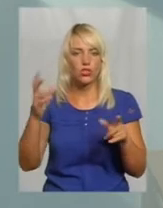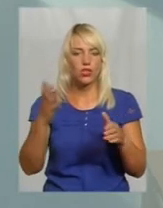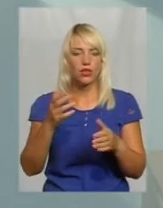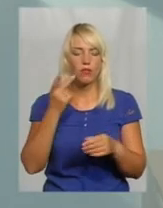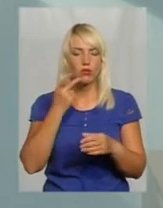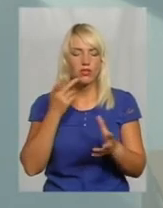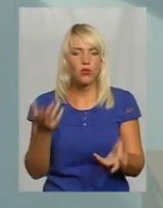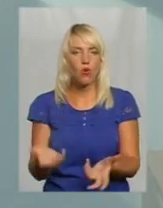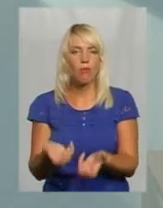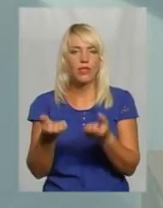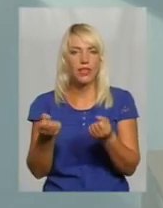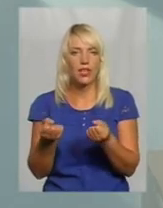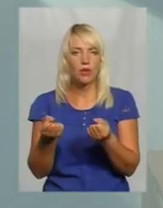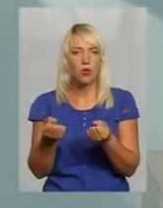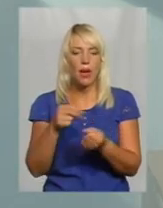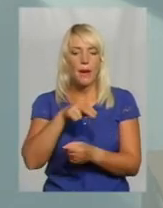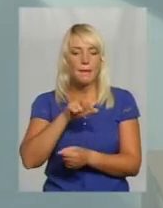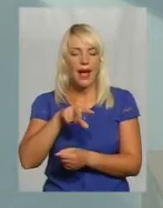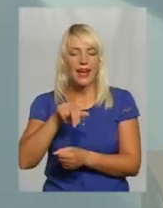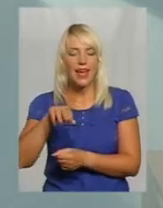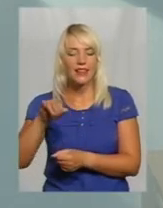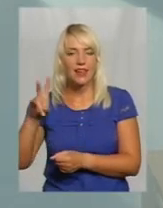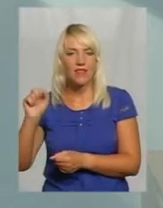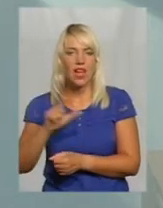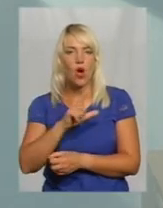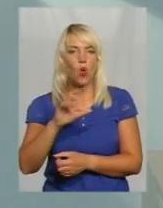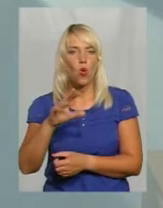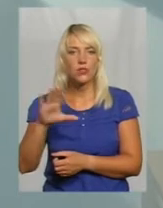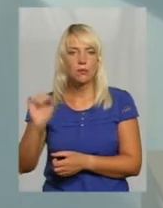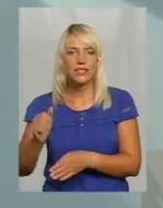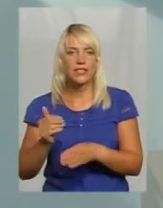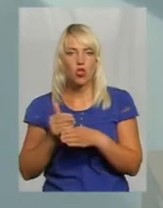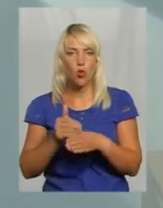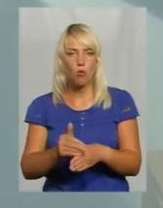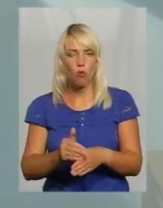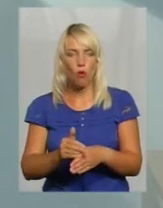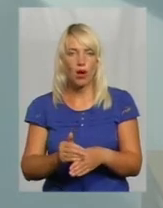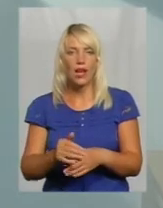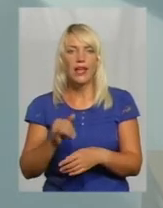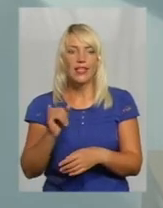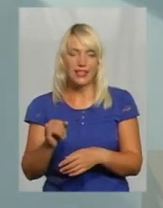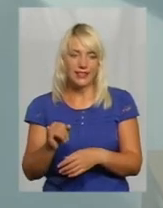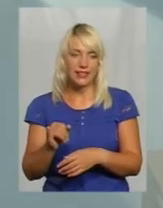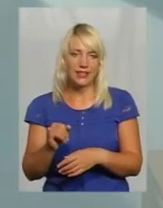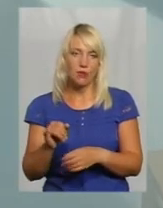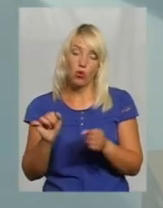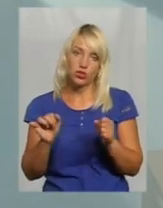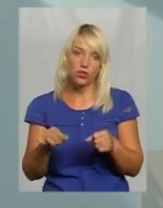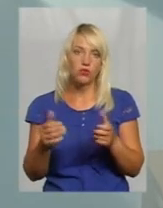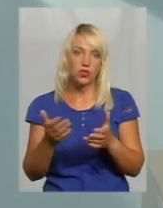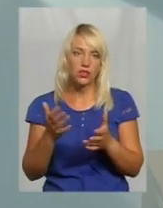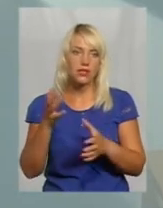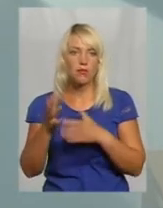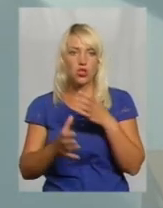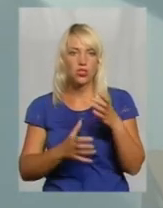підтримує якраз паліативну хоспісну допомогу. Сподіваємося на допомогу від нього. Ну і, можливо, якісь